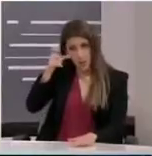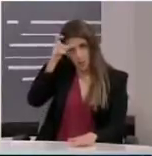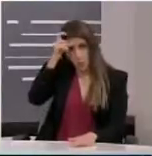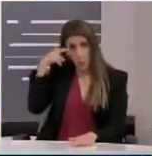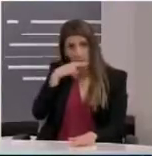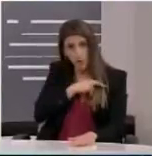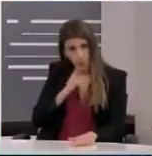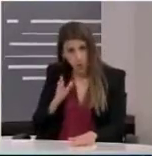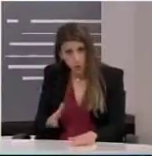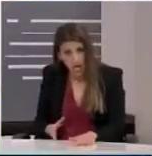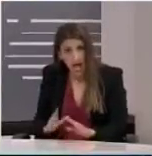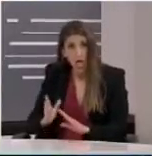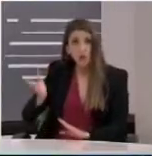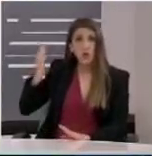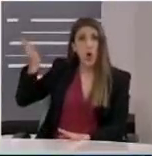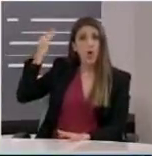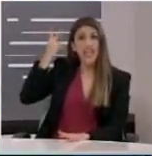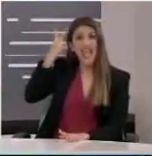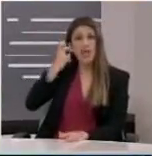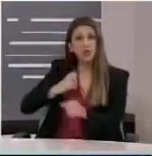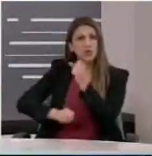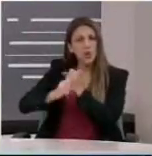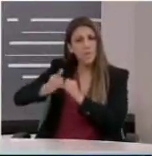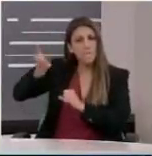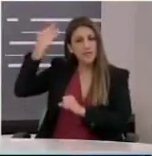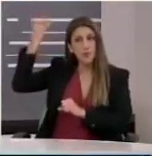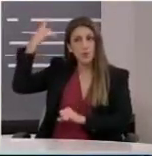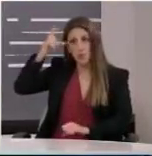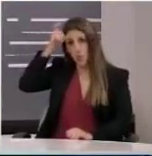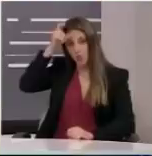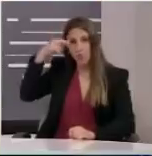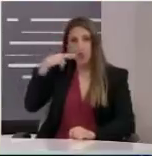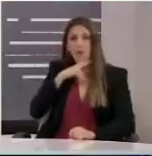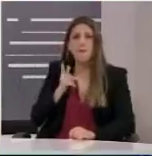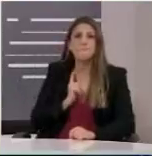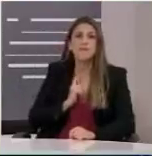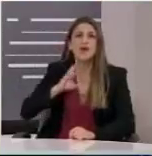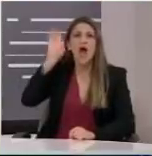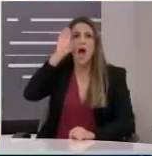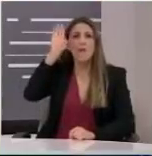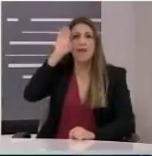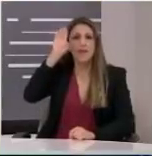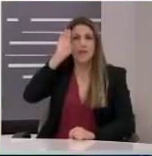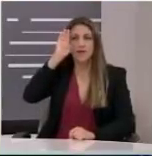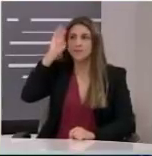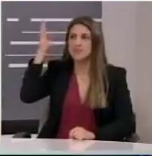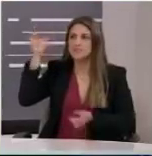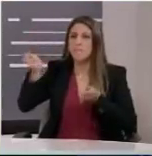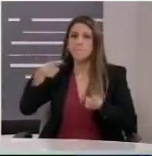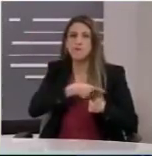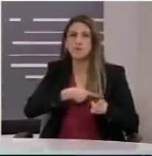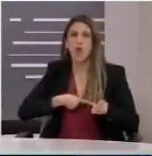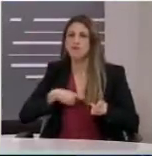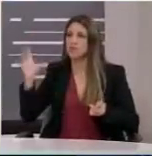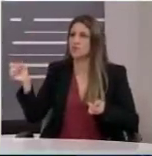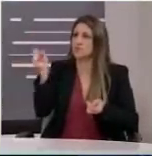έγινε τότε, που ο τότε Πρωθυπουργός περίμενε τις Ηνωμένες Πολιτείες Αμερικής να μεσολαβήσουν για